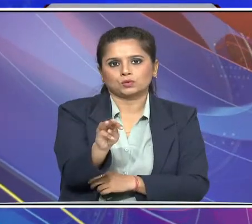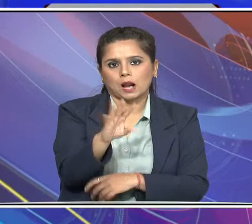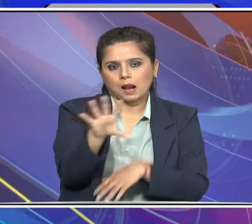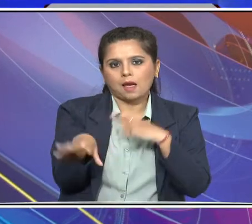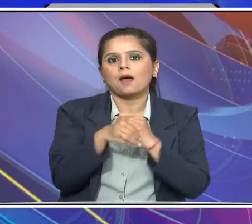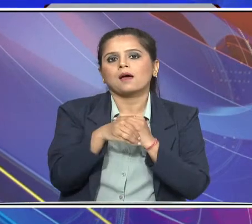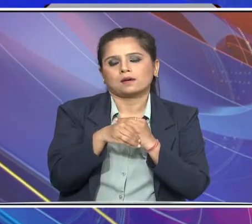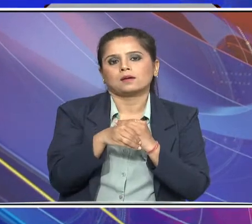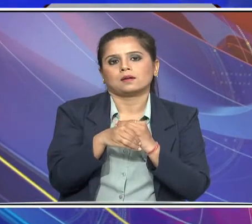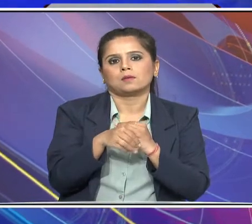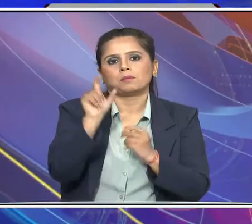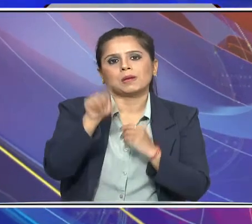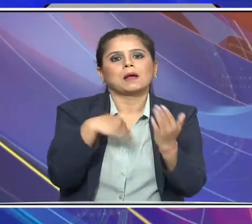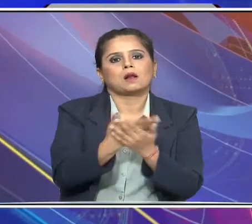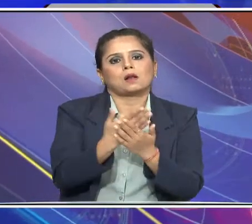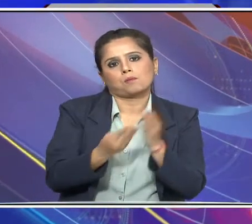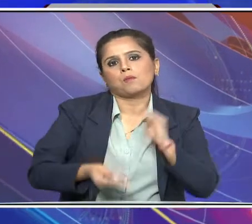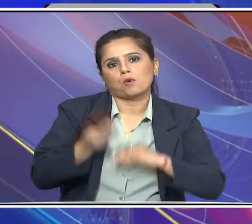होगी